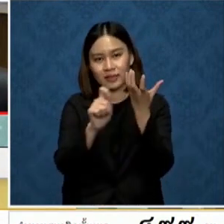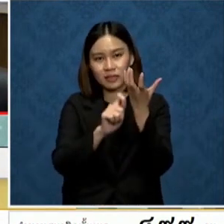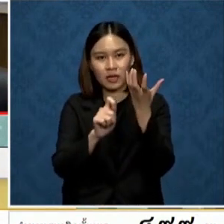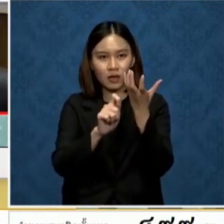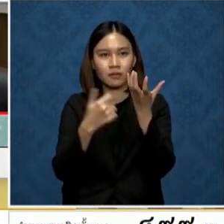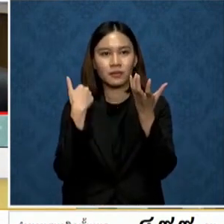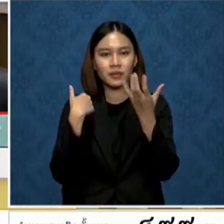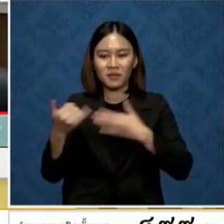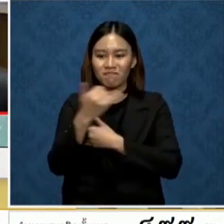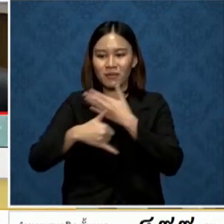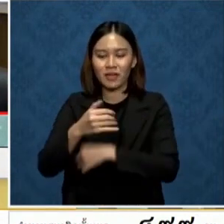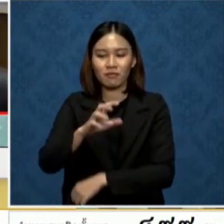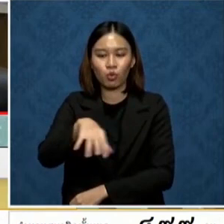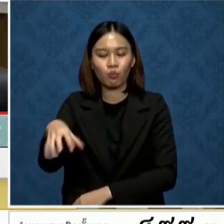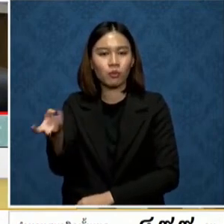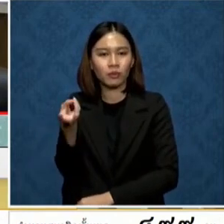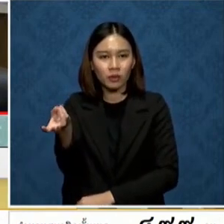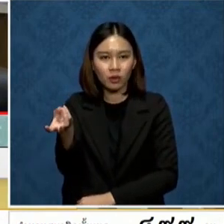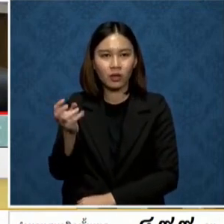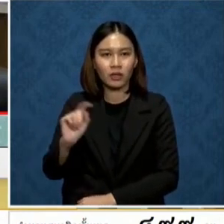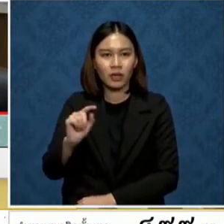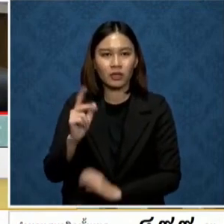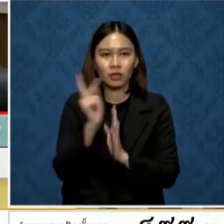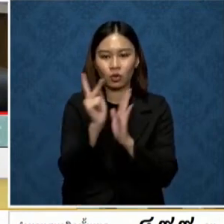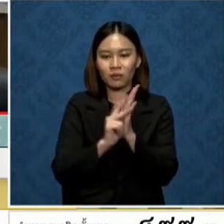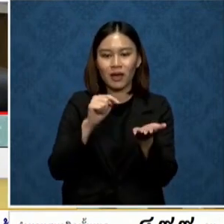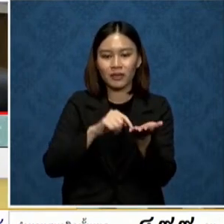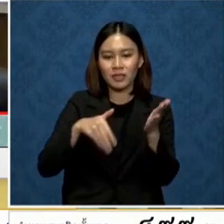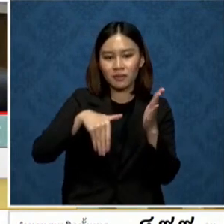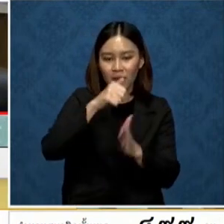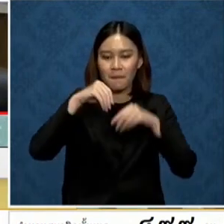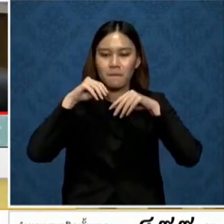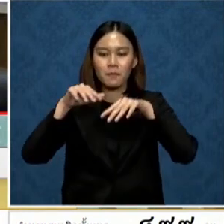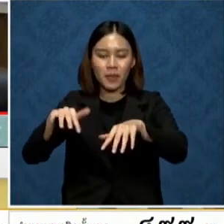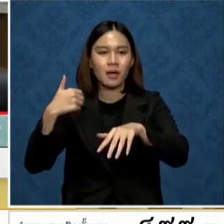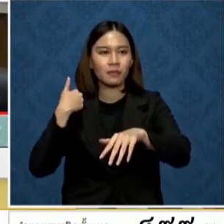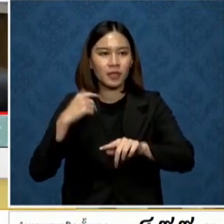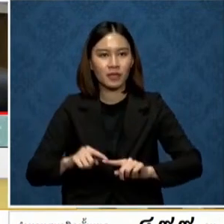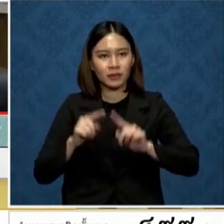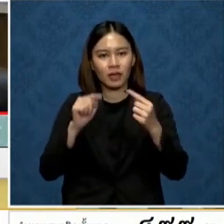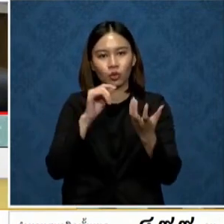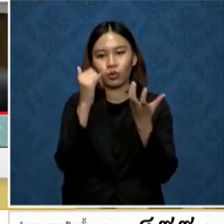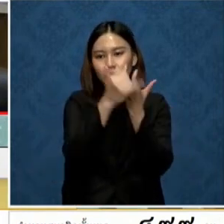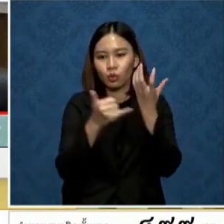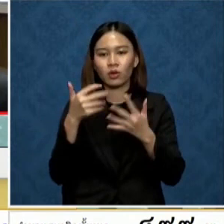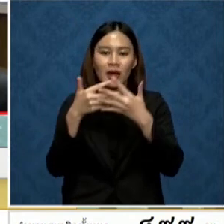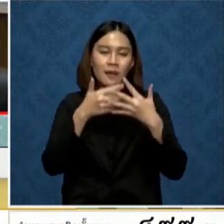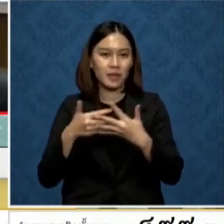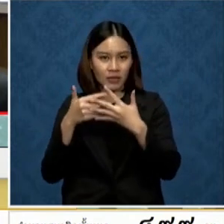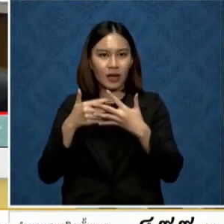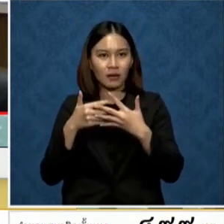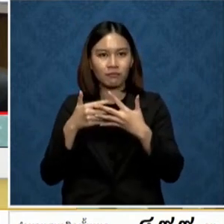มีประเทศน้อยมากนะคะที่เอ่อมีกฎหมายนี้ผ่านออกมาใช้ได้แต่ในแถบยุโรปในอเมริกานี่คือ